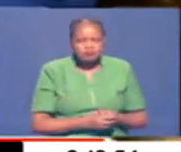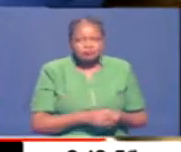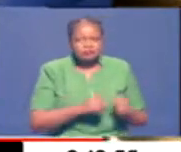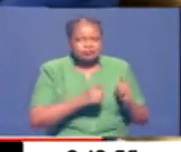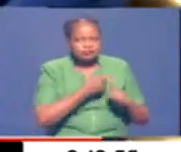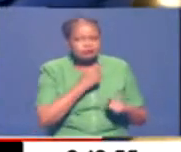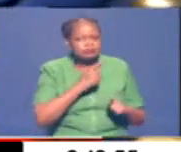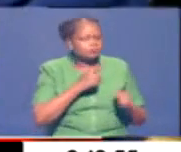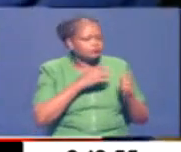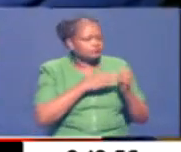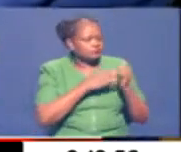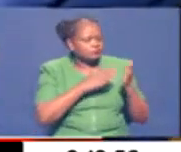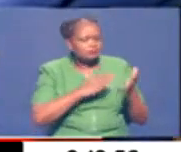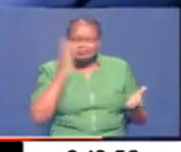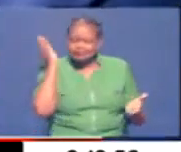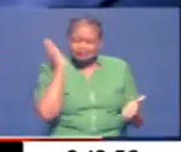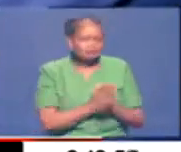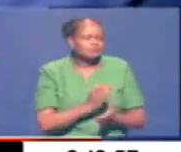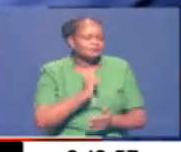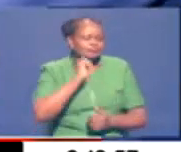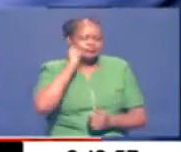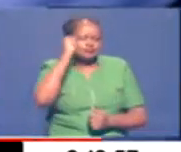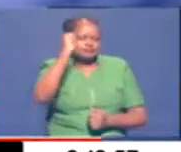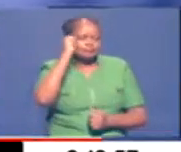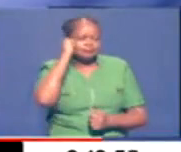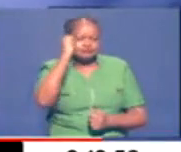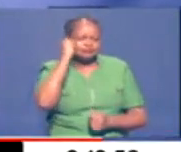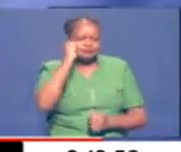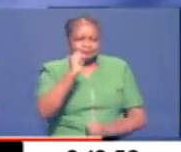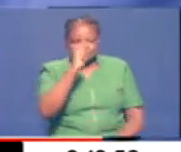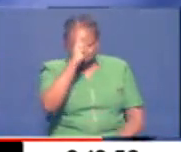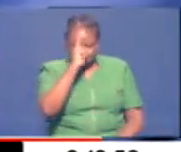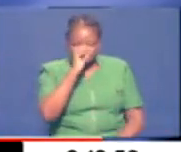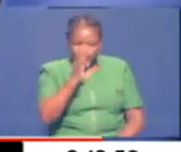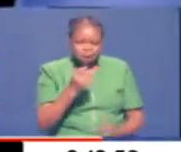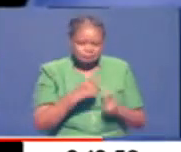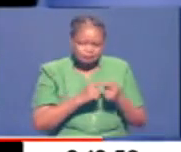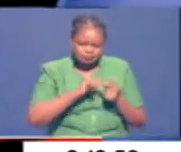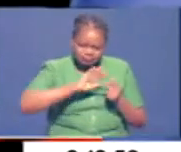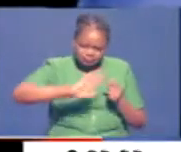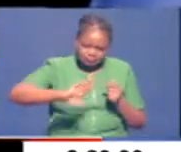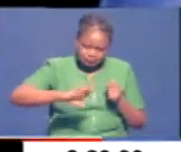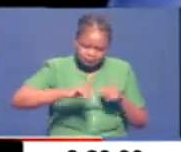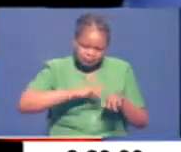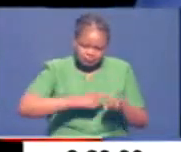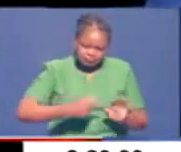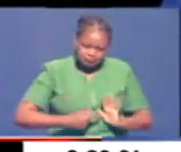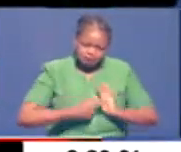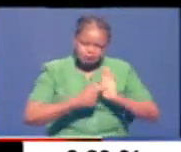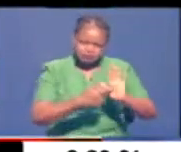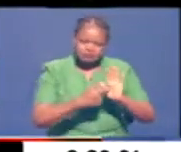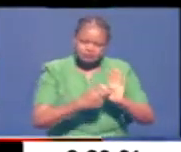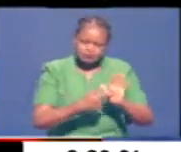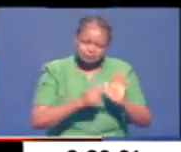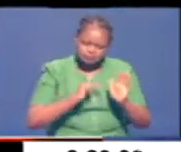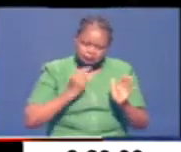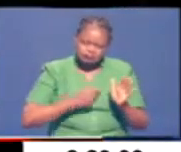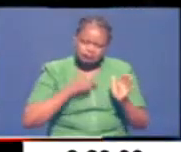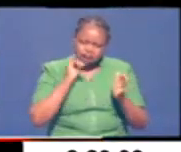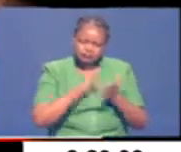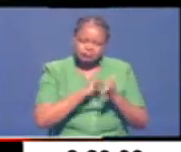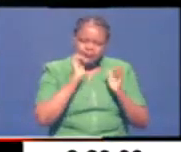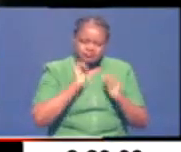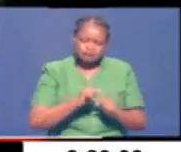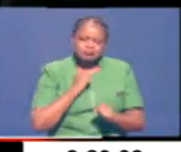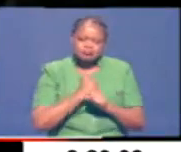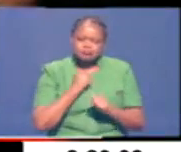wetu wasimamishe siasa kabisa kabisa. Wachukua huu muda ambao umebakia kutuonyesha kwamba wanaweza kufanyia wananchi